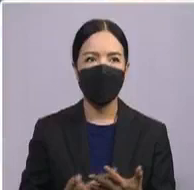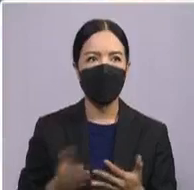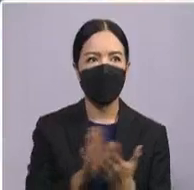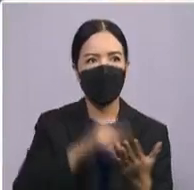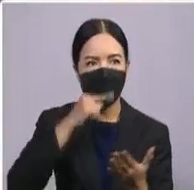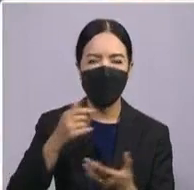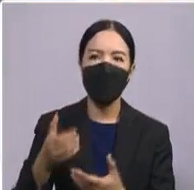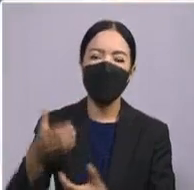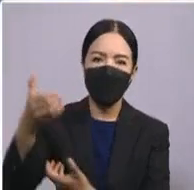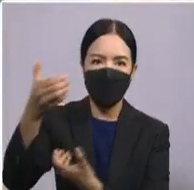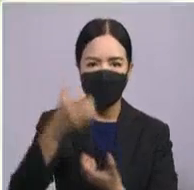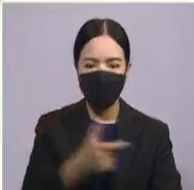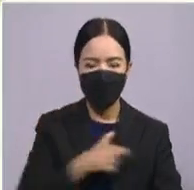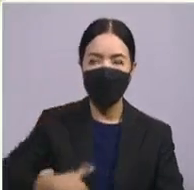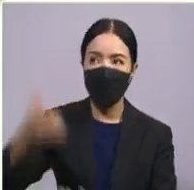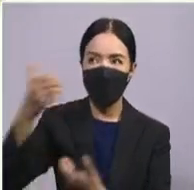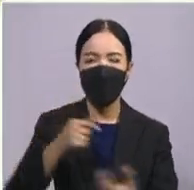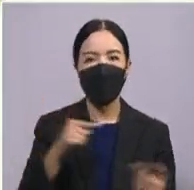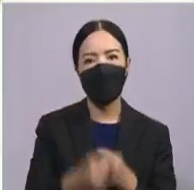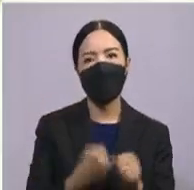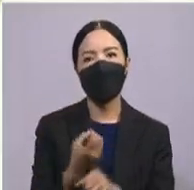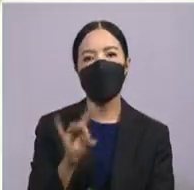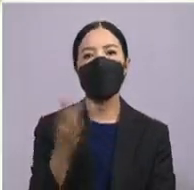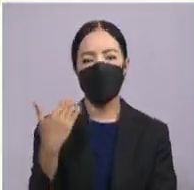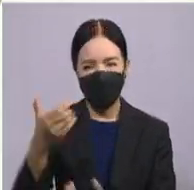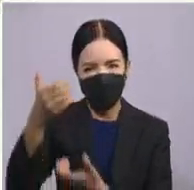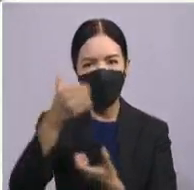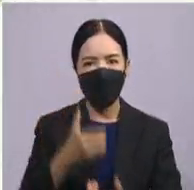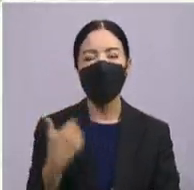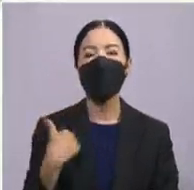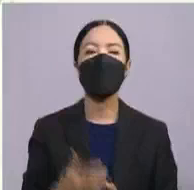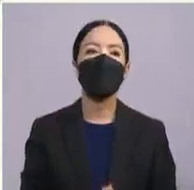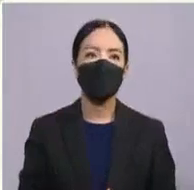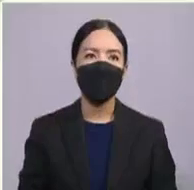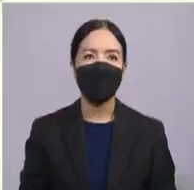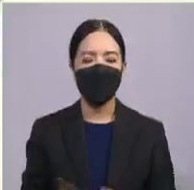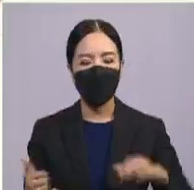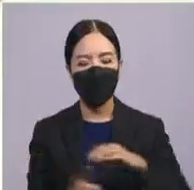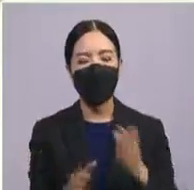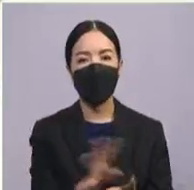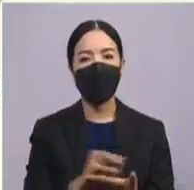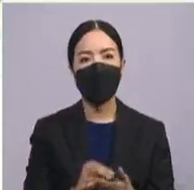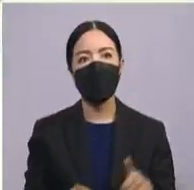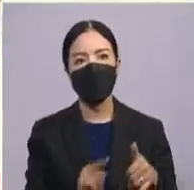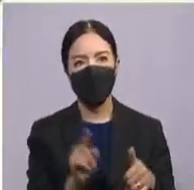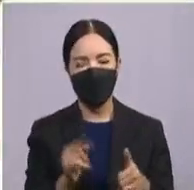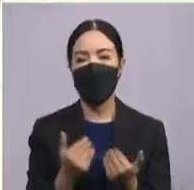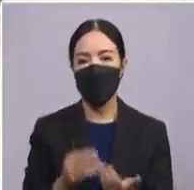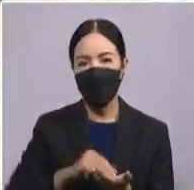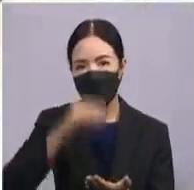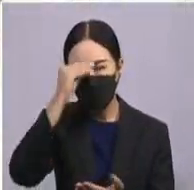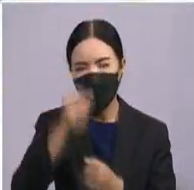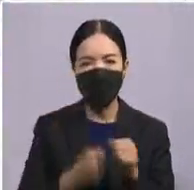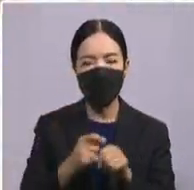ทานช่วง18ปี ระยะเวลาผ่านไปเมื่อก้าวสู่รั้วมหาวิทยาลัยทำให้น้องก้าวที่ปัจจุบันศึกษาอยู่ชั้นปี